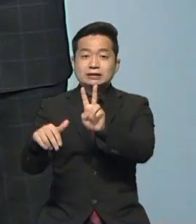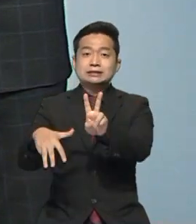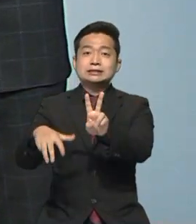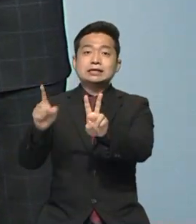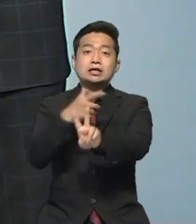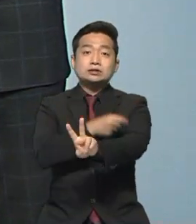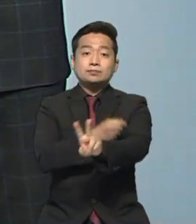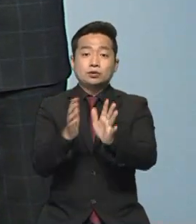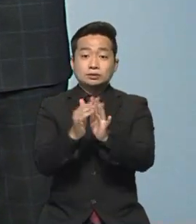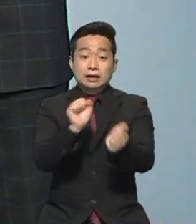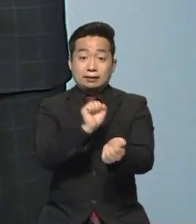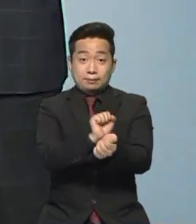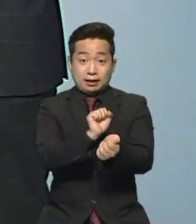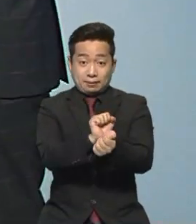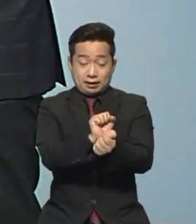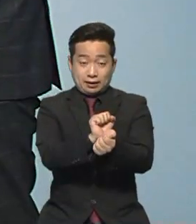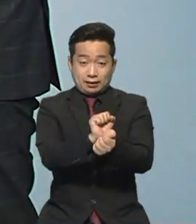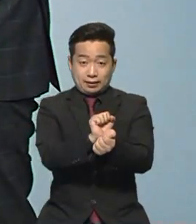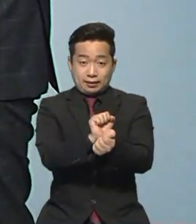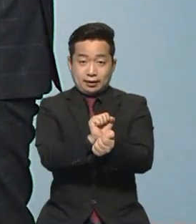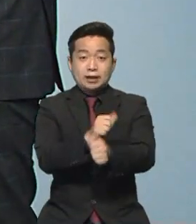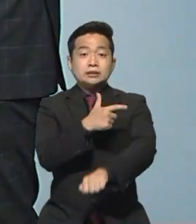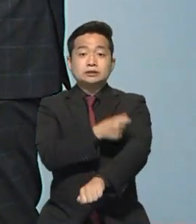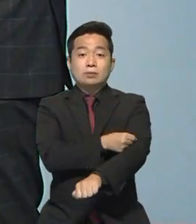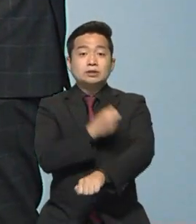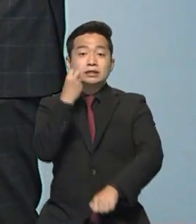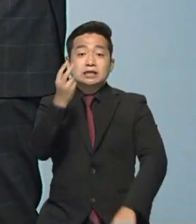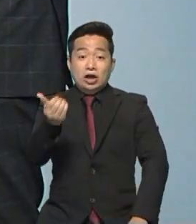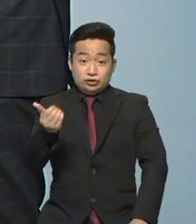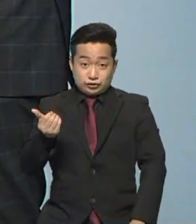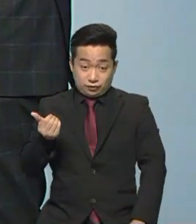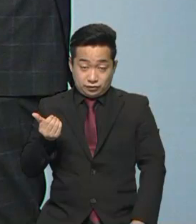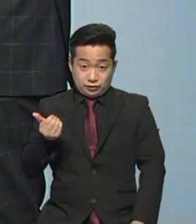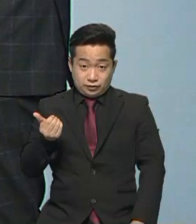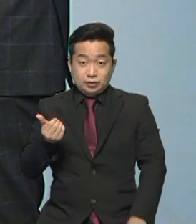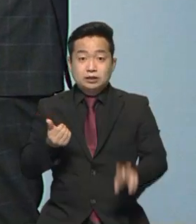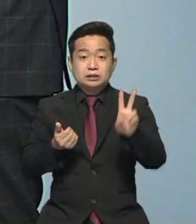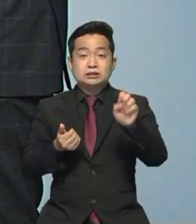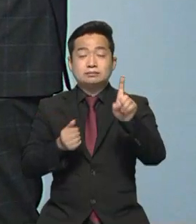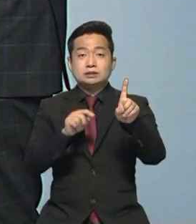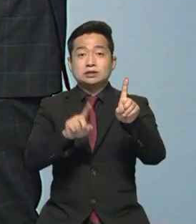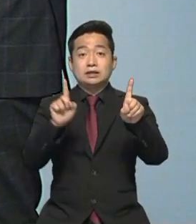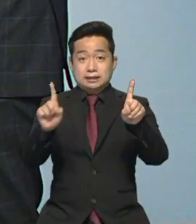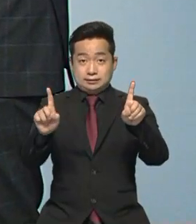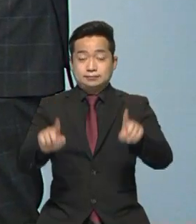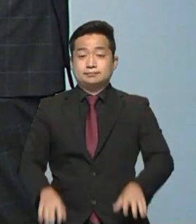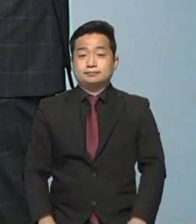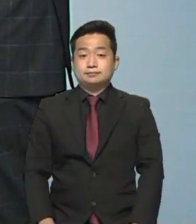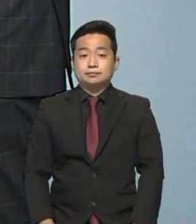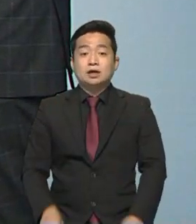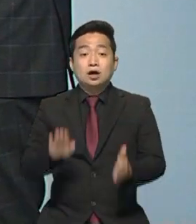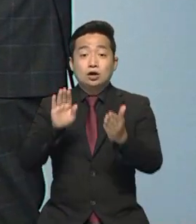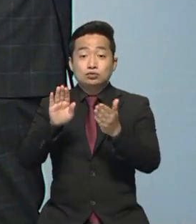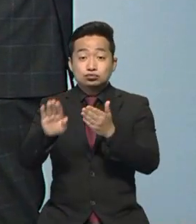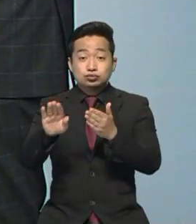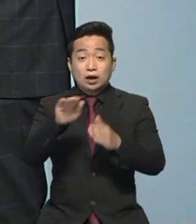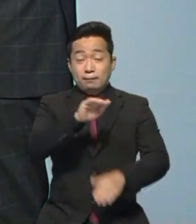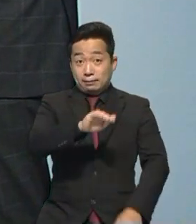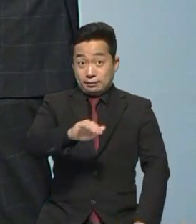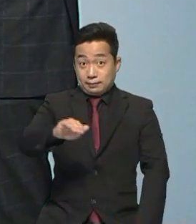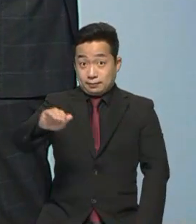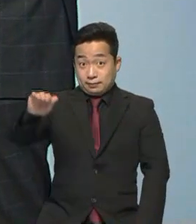접종을 한 사람의 감염 위험은요. 접종 2개월 이내에는 21.1입니다. 이후 점점